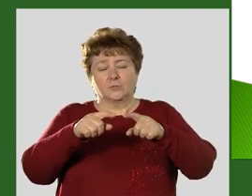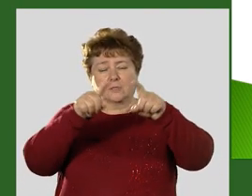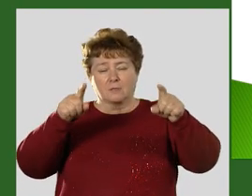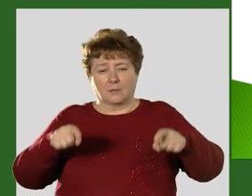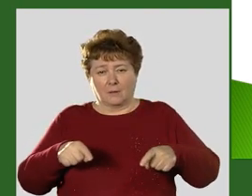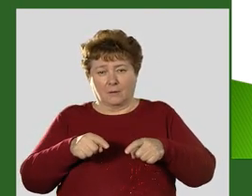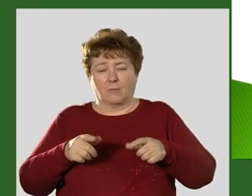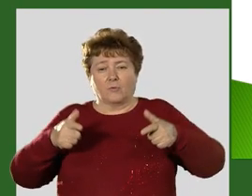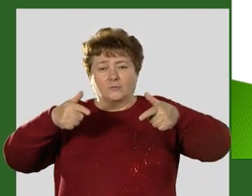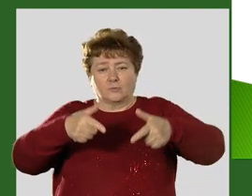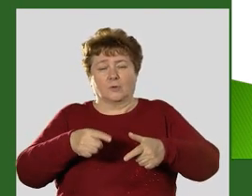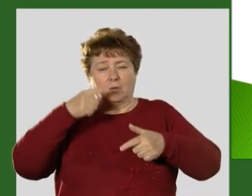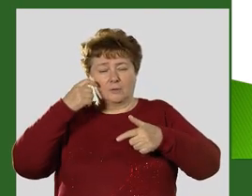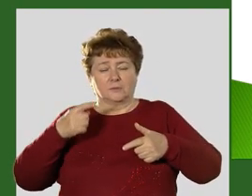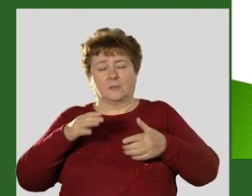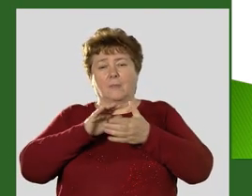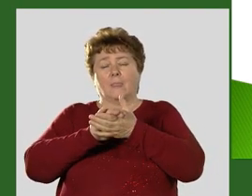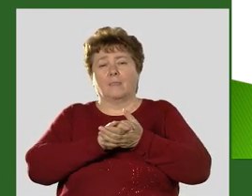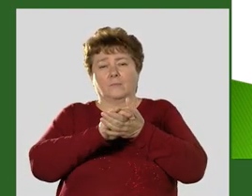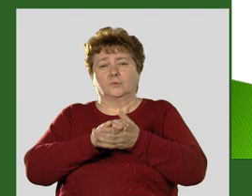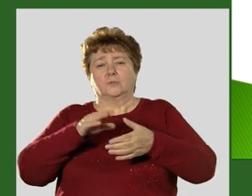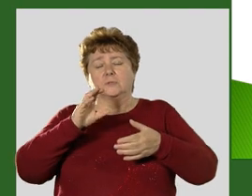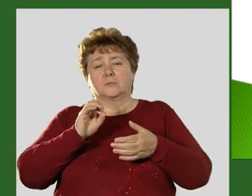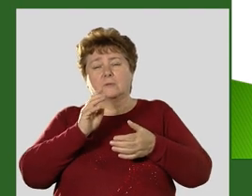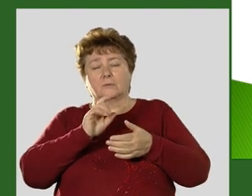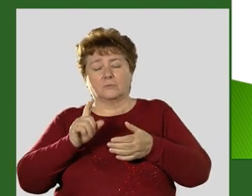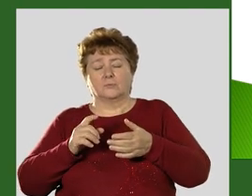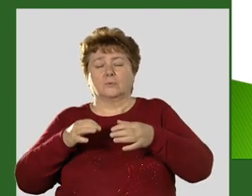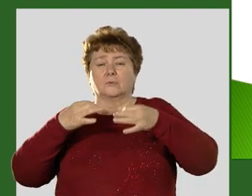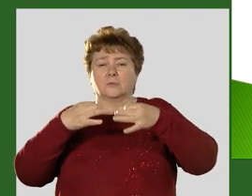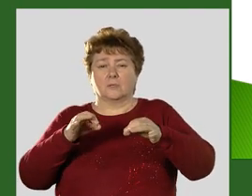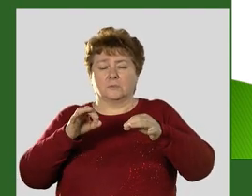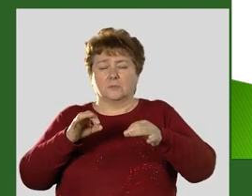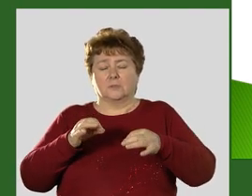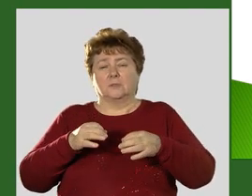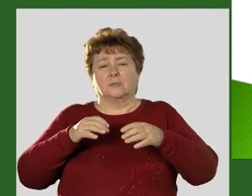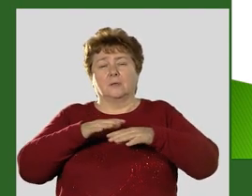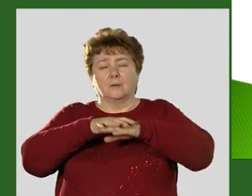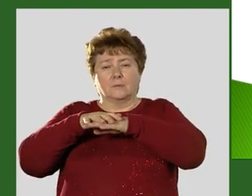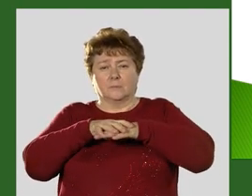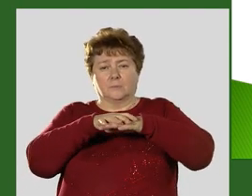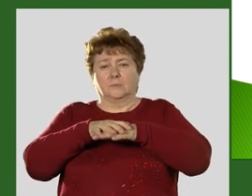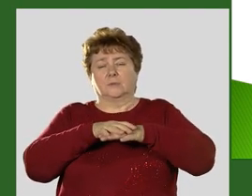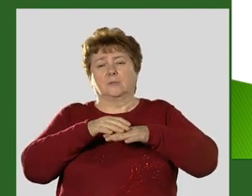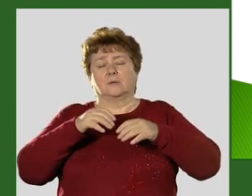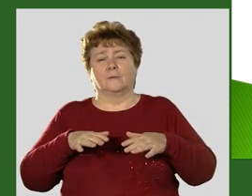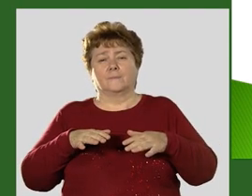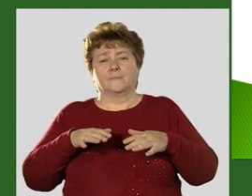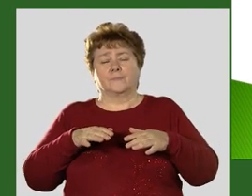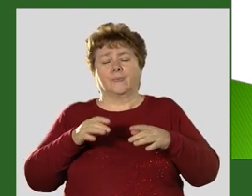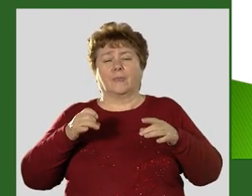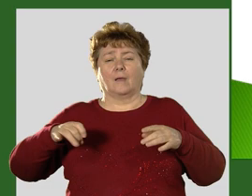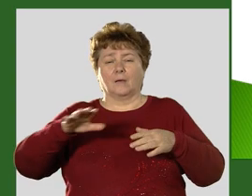карта по вступлению Кыргызстана в таможенный союз уже позволит расширить рынок сбыта продукции.